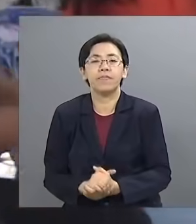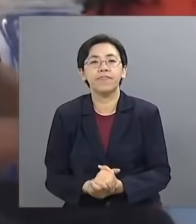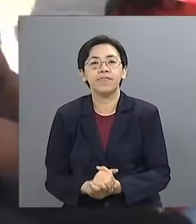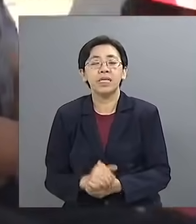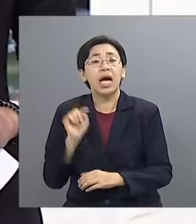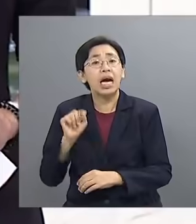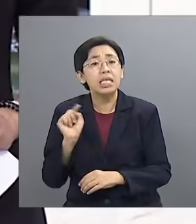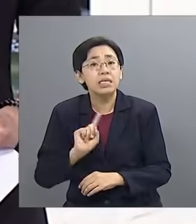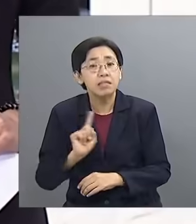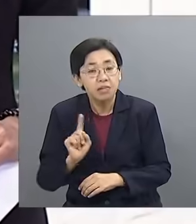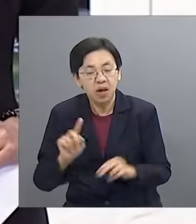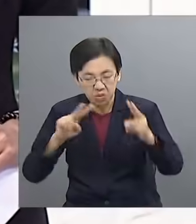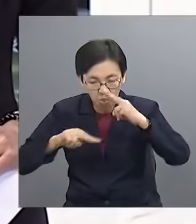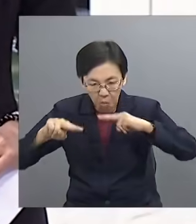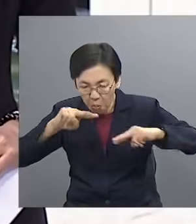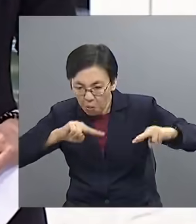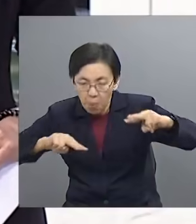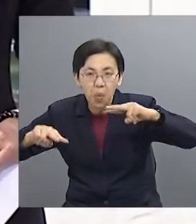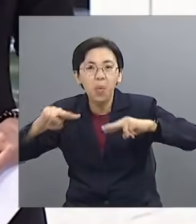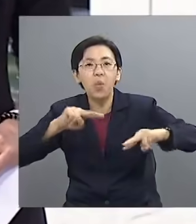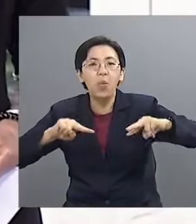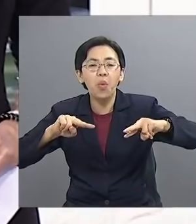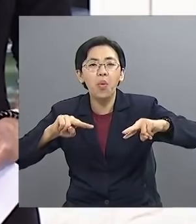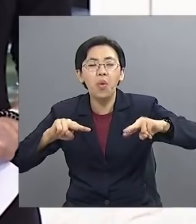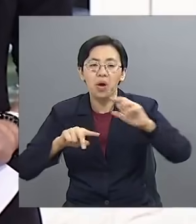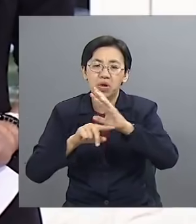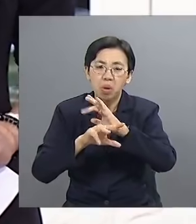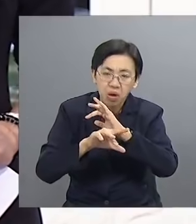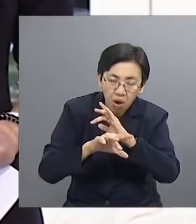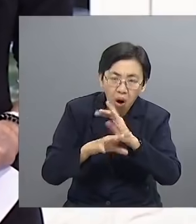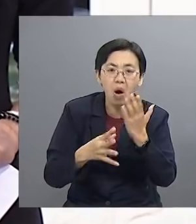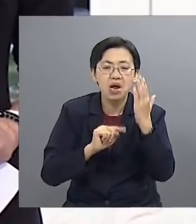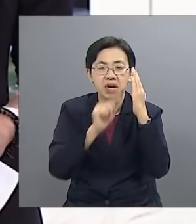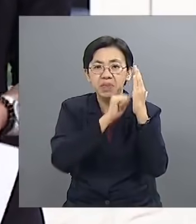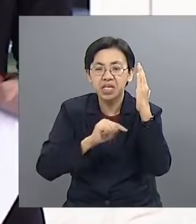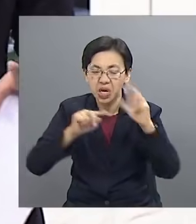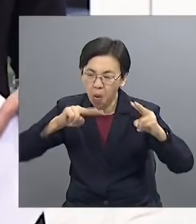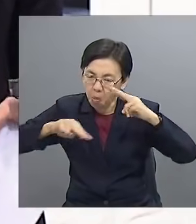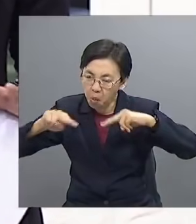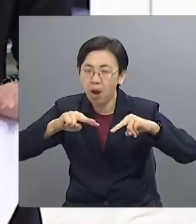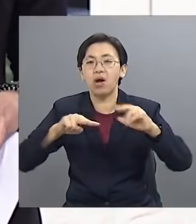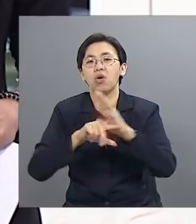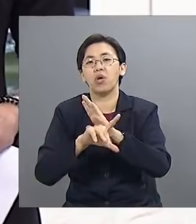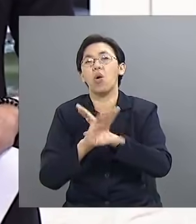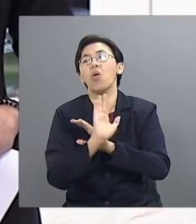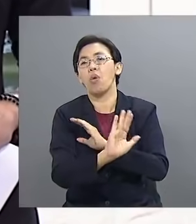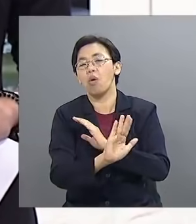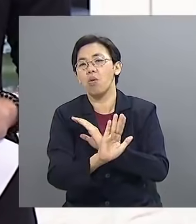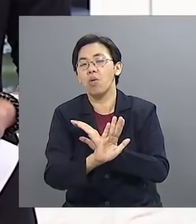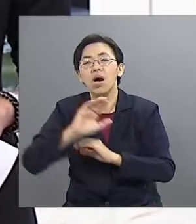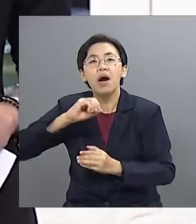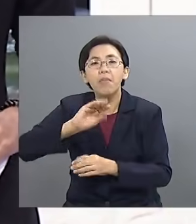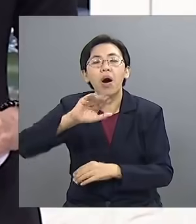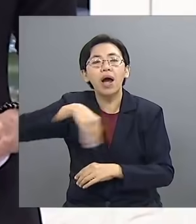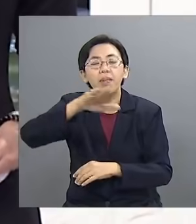ข้มงวดตามพื้นที่ควบคุมสูงสุดนะคะของจังหวัดระยองนะคะก็รับทราบโดยทั่วกันนะ